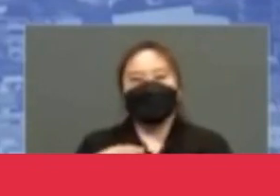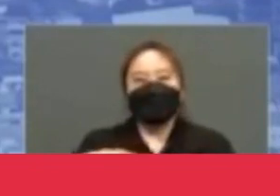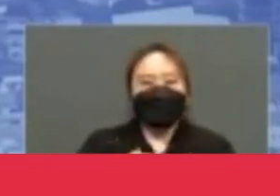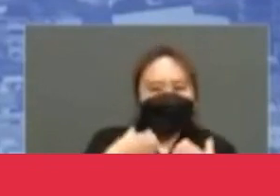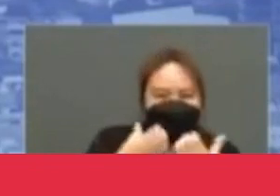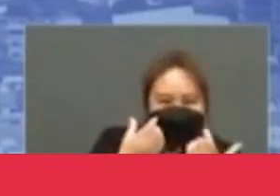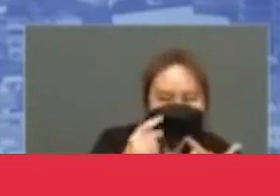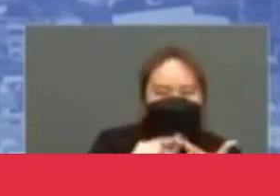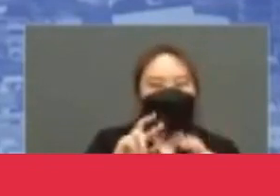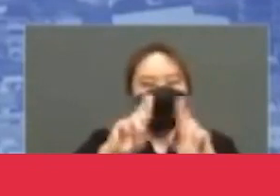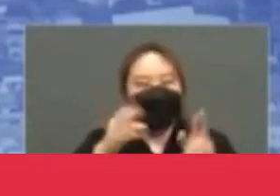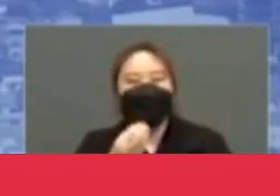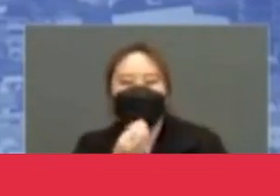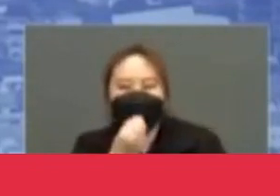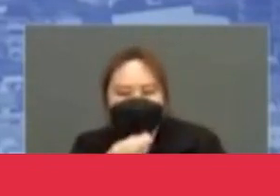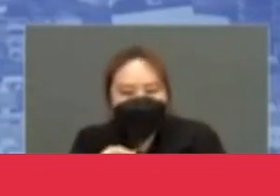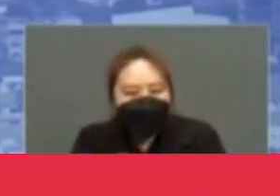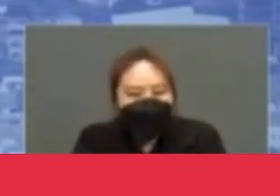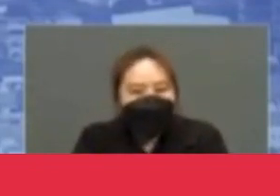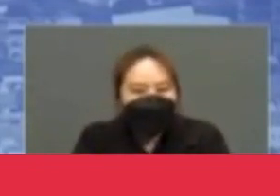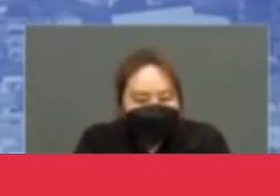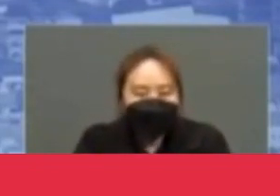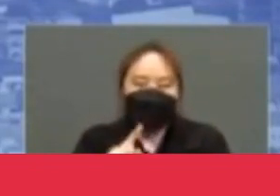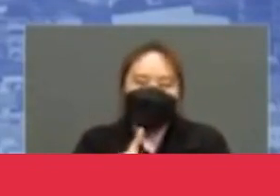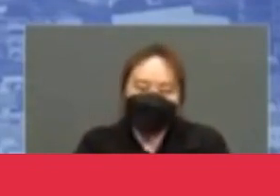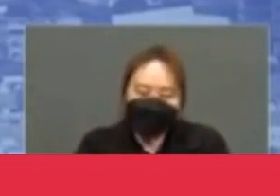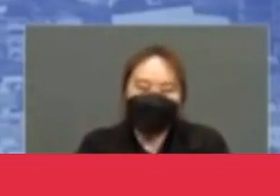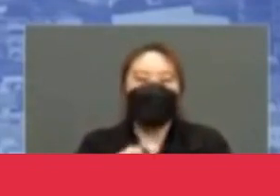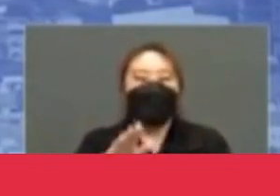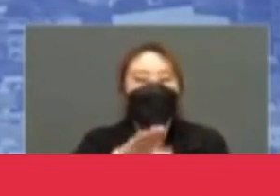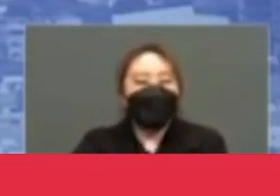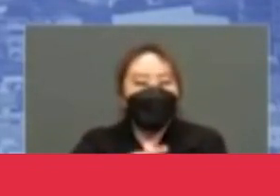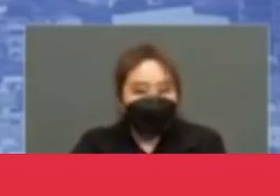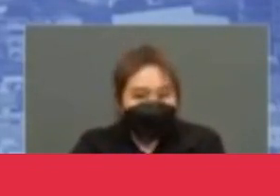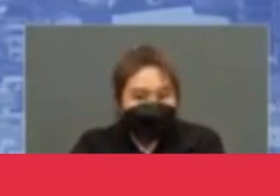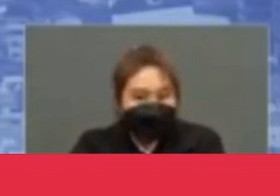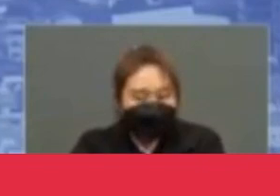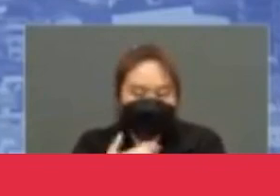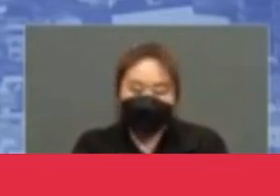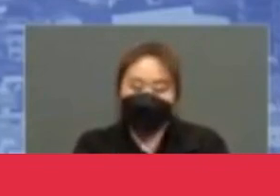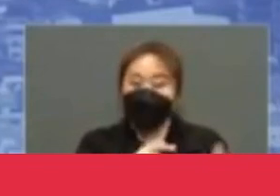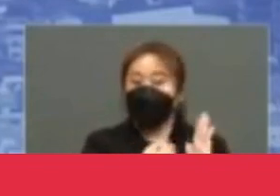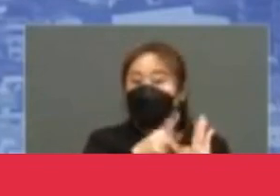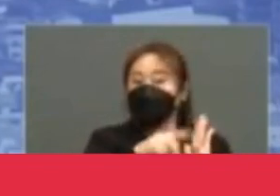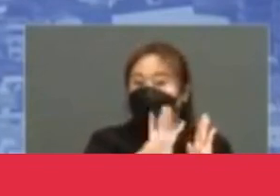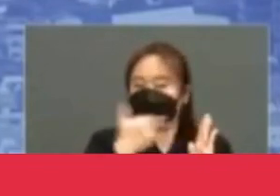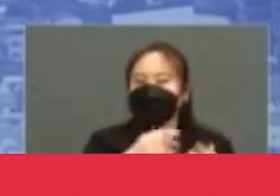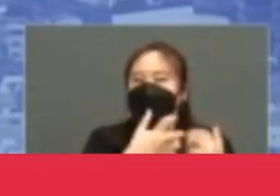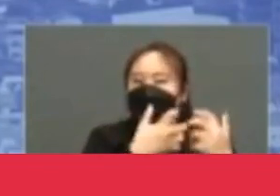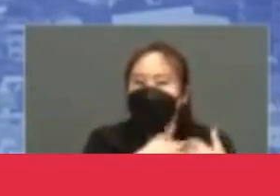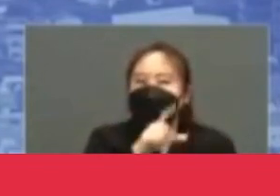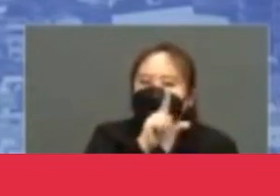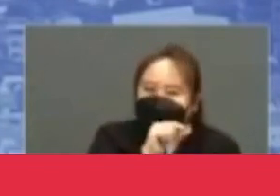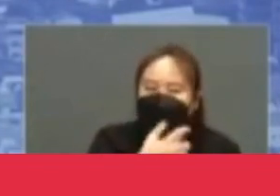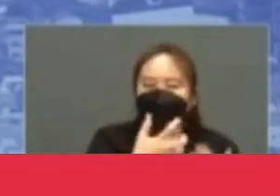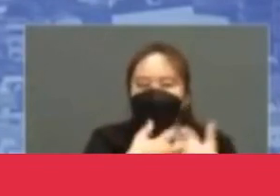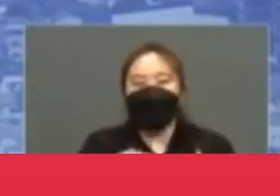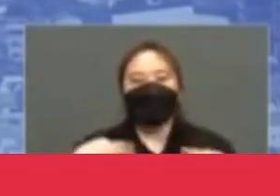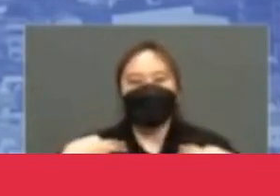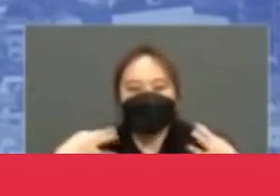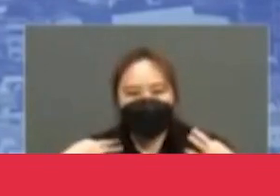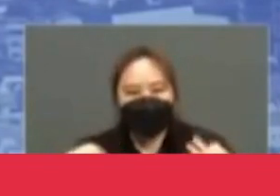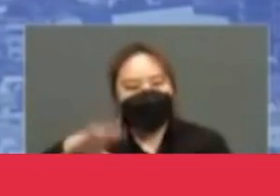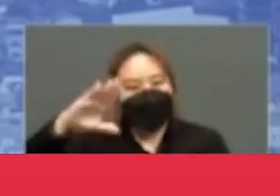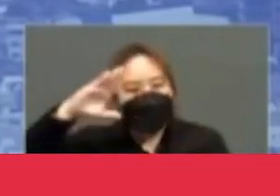และระยองทั้งนี้แพทย์หญิงอภิสมัยกล่าวว่าฝากเน้นย้ำตามที่ผู้อำนวยการสอบอ.กศกกกระบุเนื่องจากมี